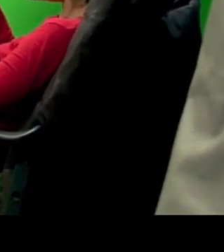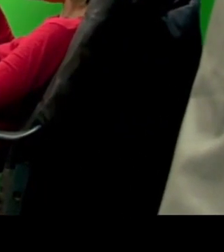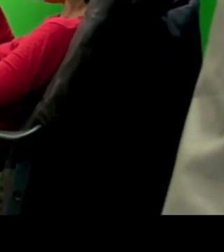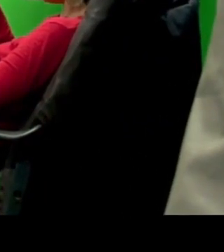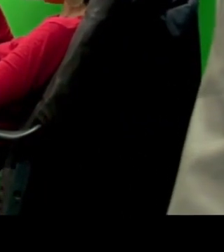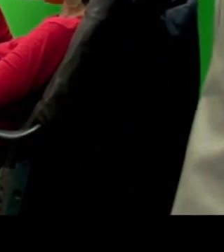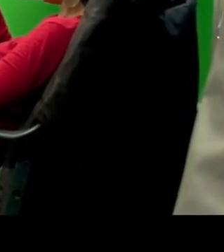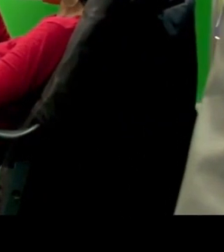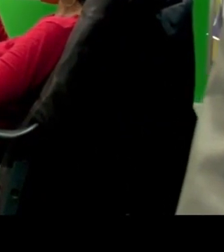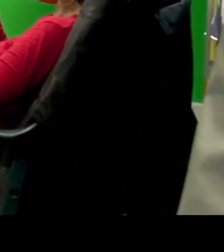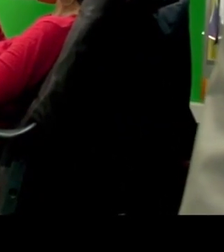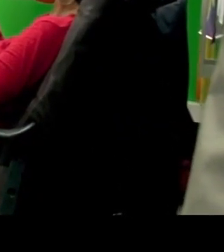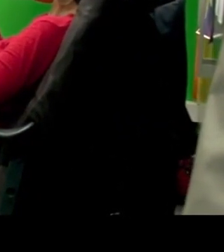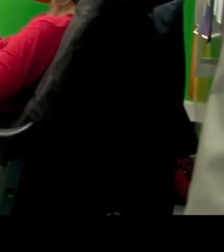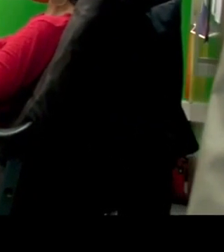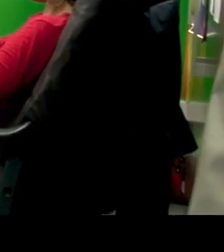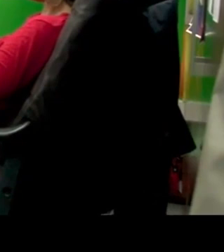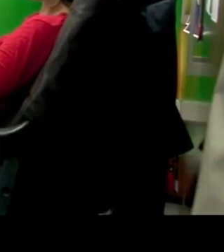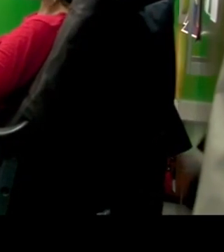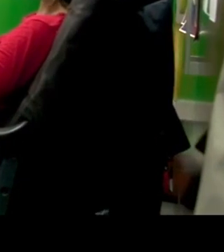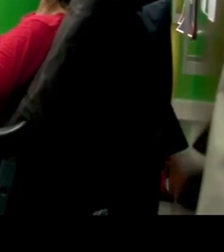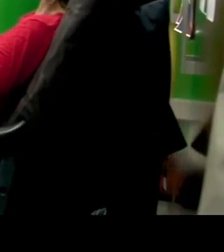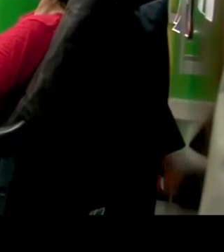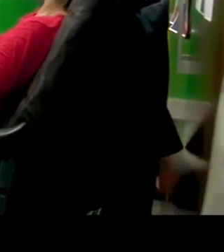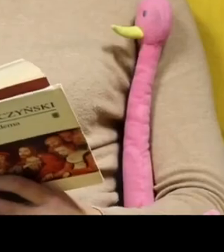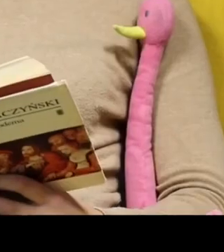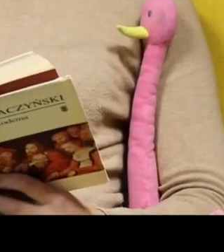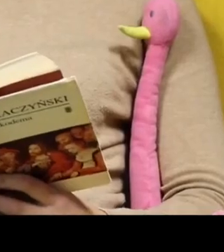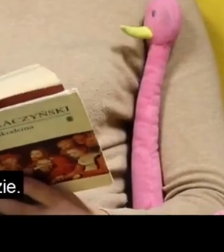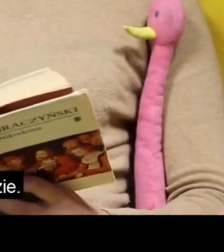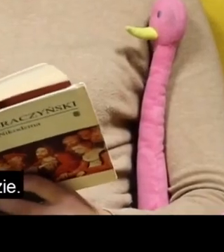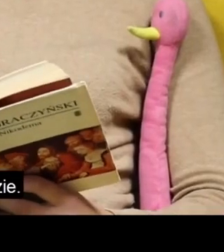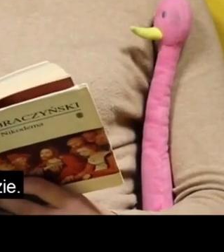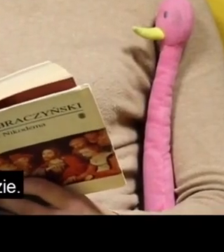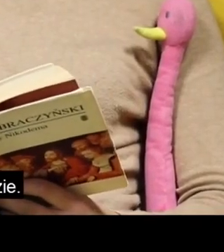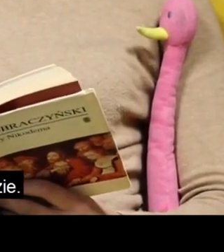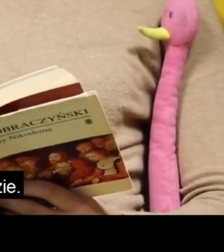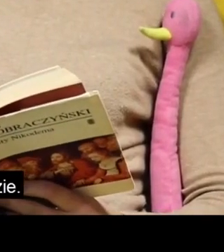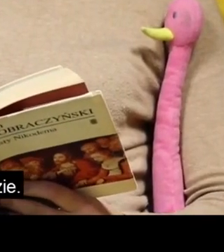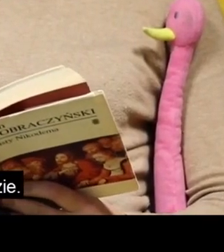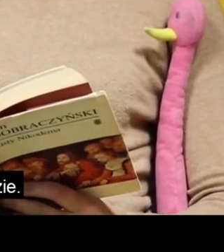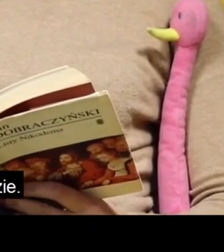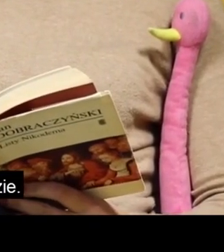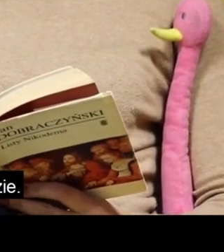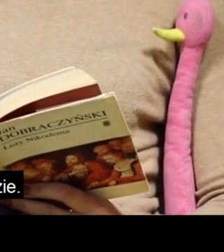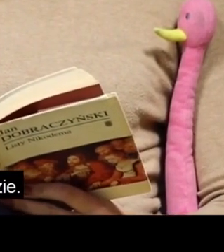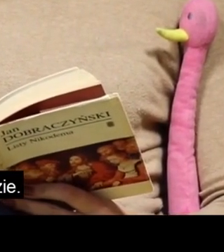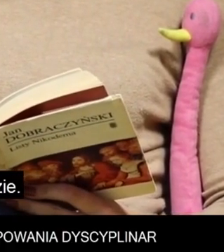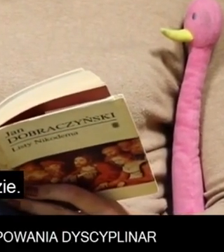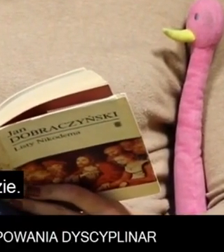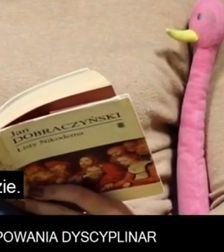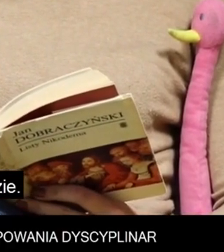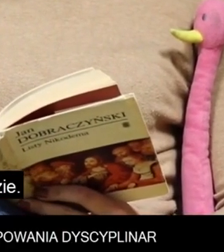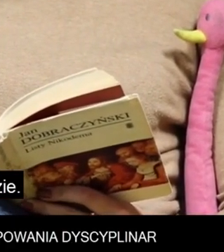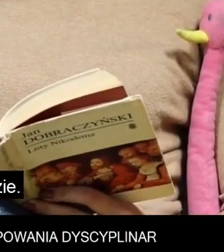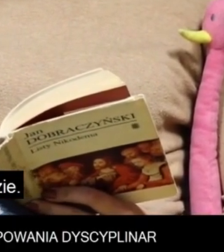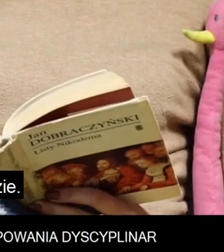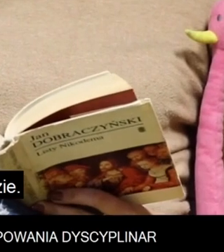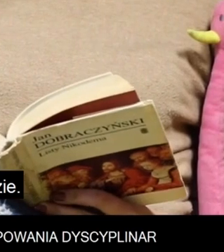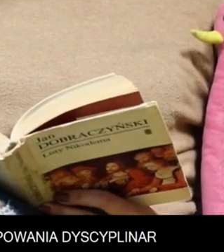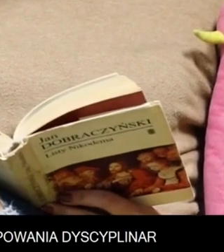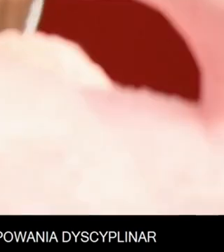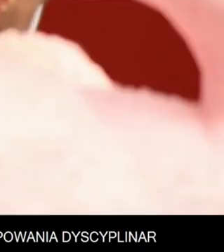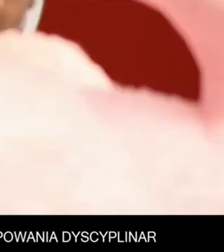musi odczekać, zanim wróci do pracy. Na ogół jednak wszyscy żyją tu w doskonałej